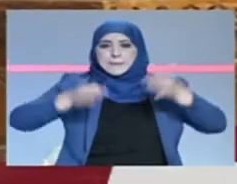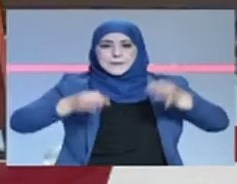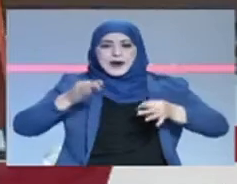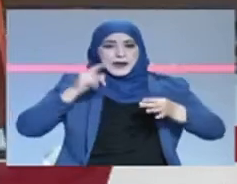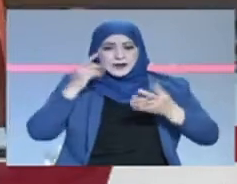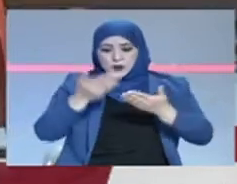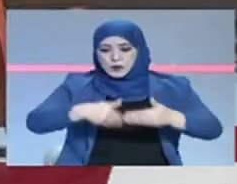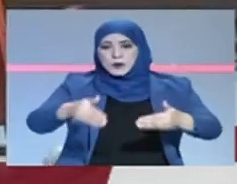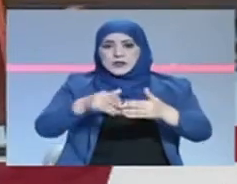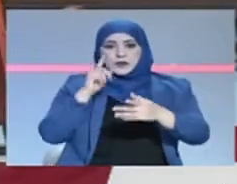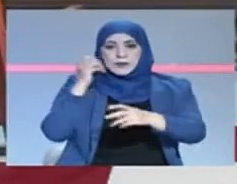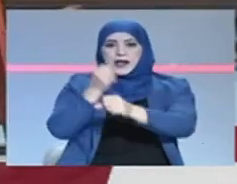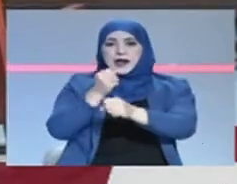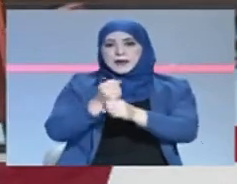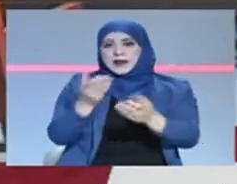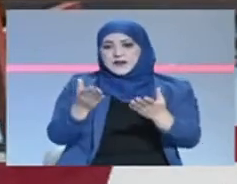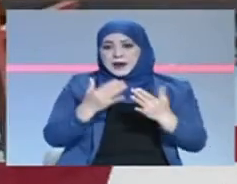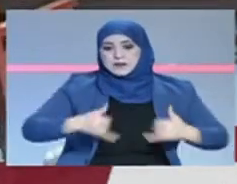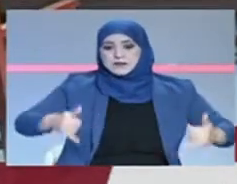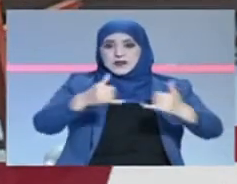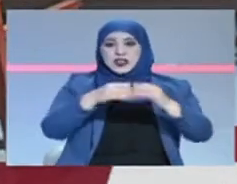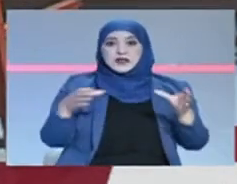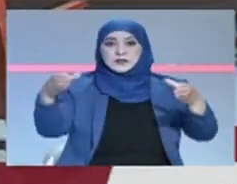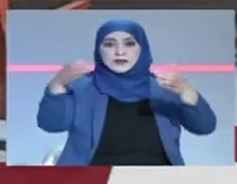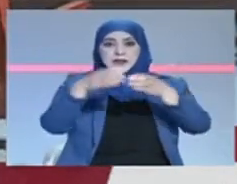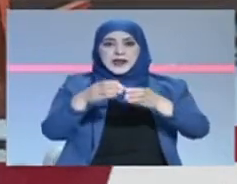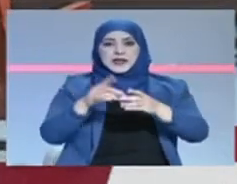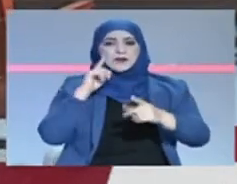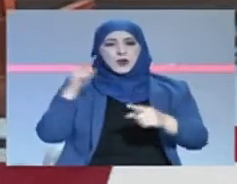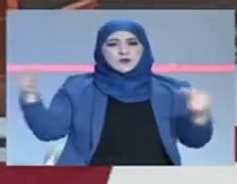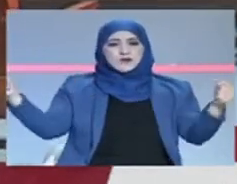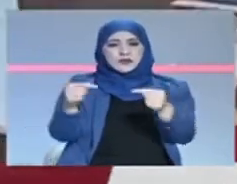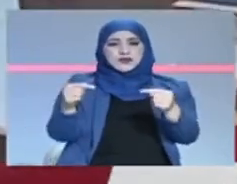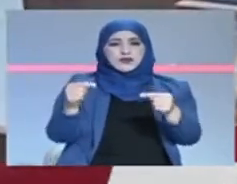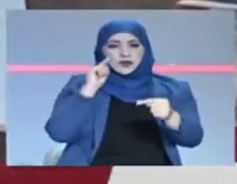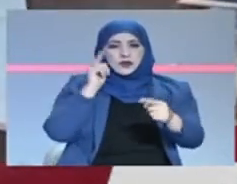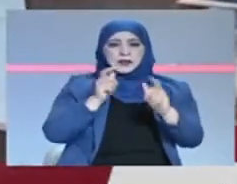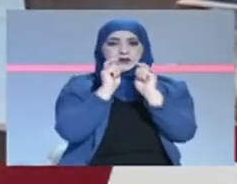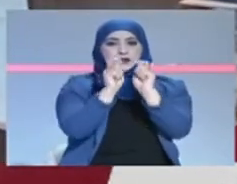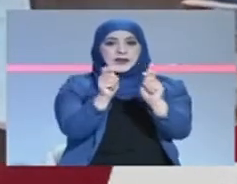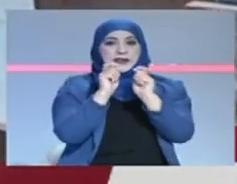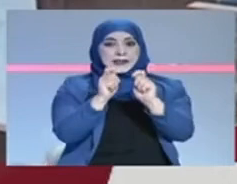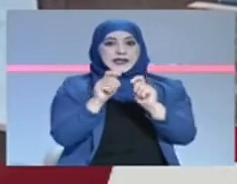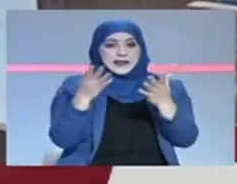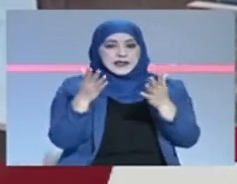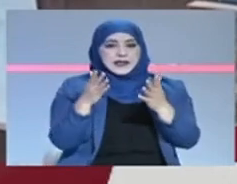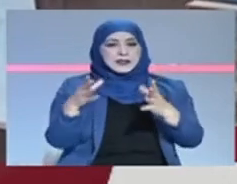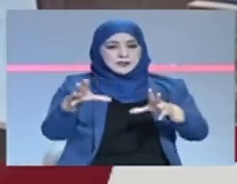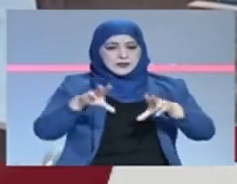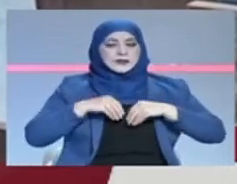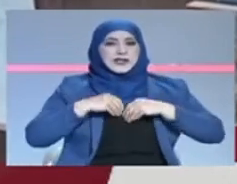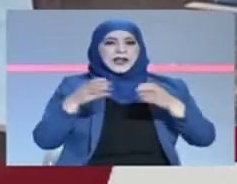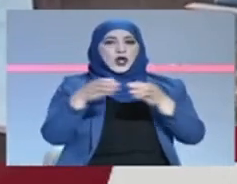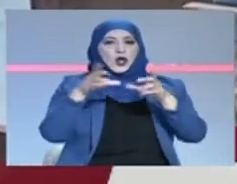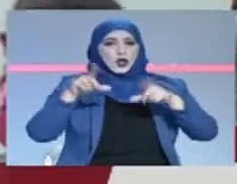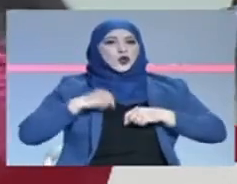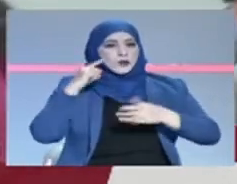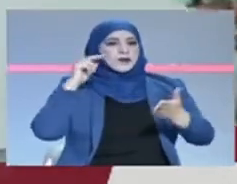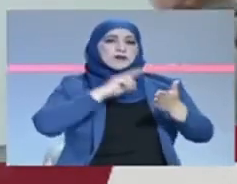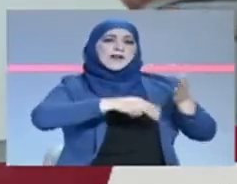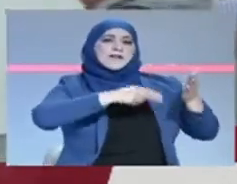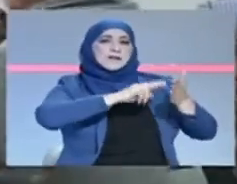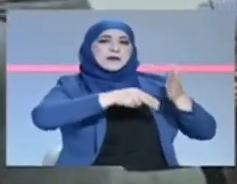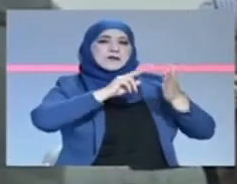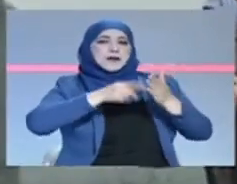العمل بها. مجلس الهيئة أكد في بيانه رفضه التام السياسة التي تنتهجها الحكومة وعقدها اتفاقيات